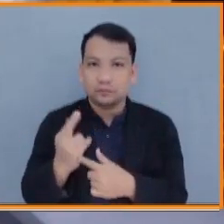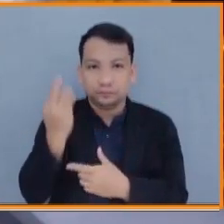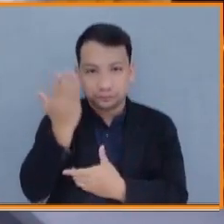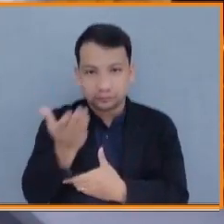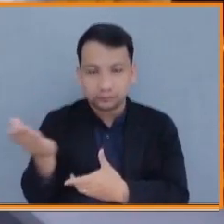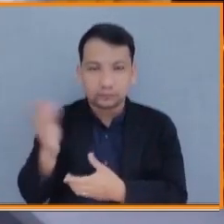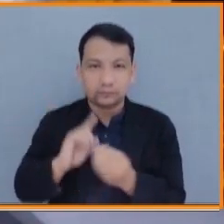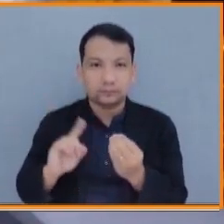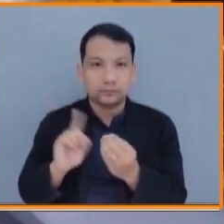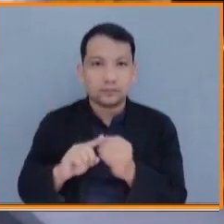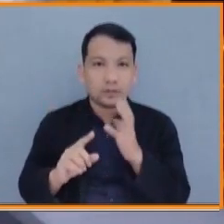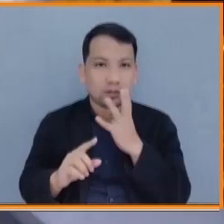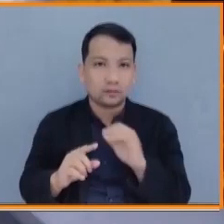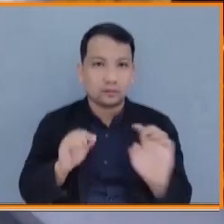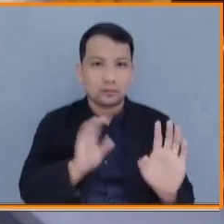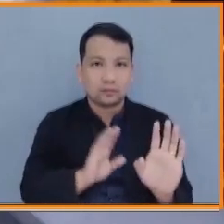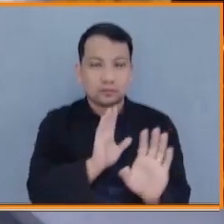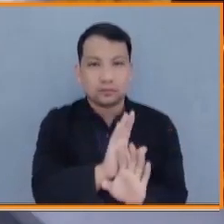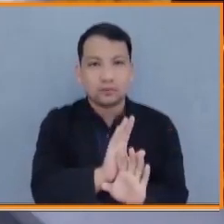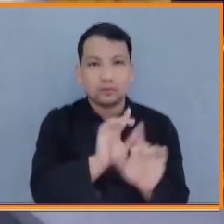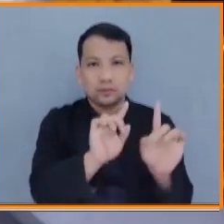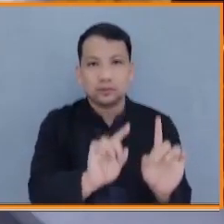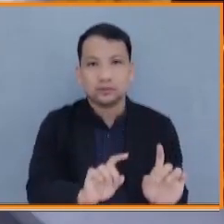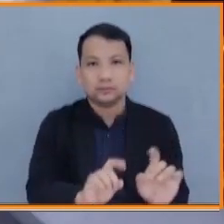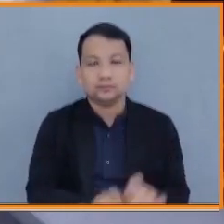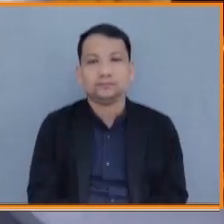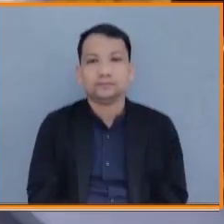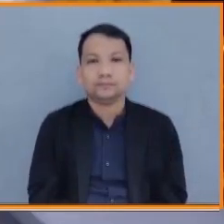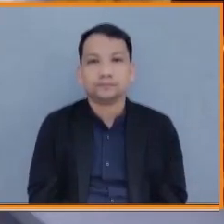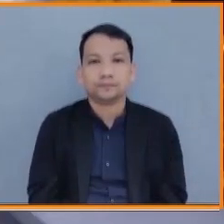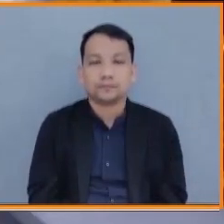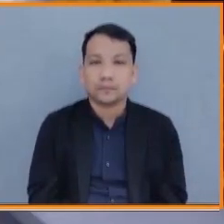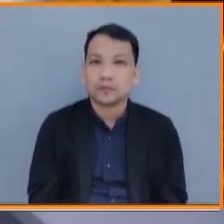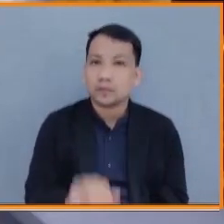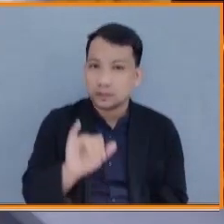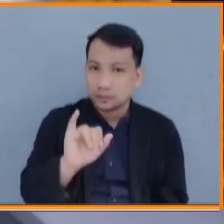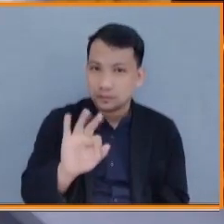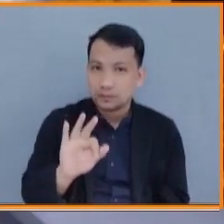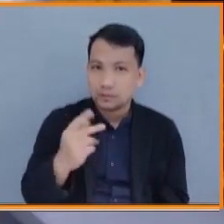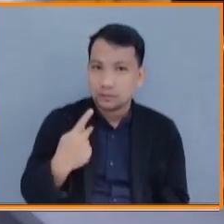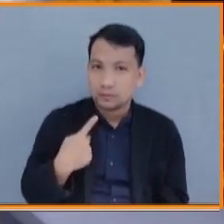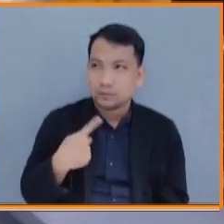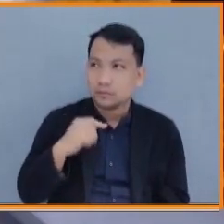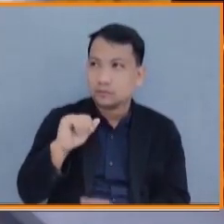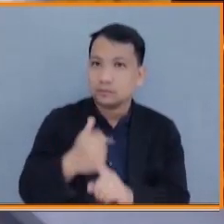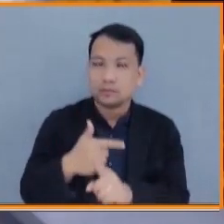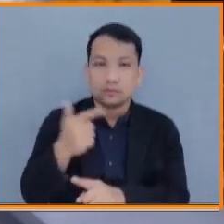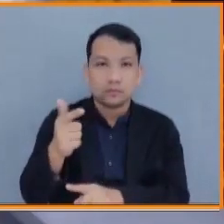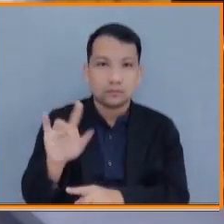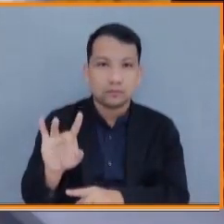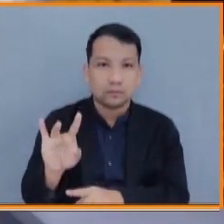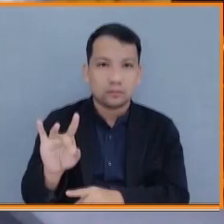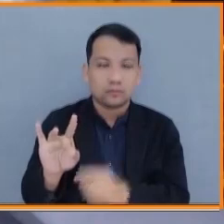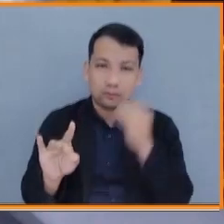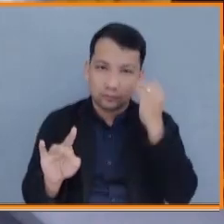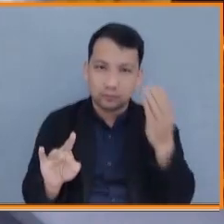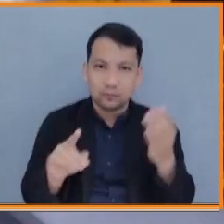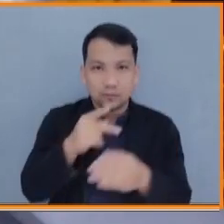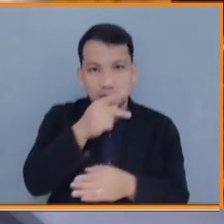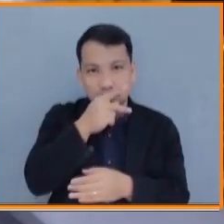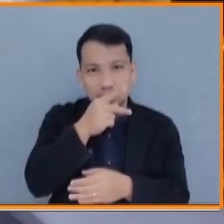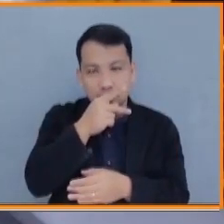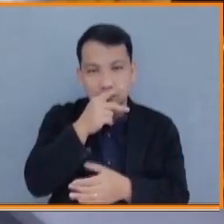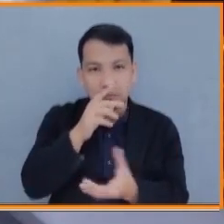mismong nagtest in fact very recently aug 2018 nagpalabas ang privacy Commission ng isang